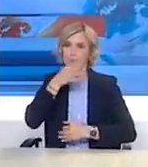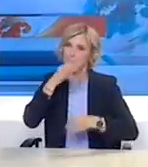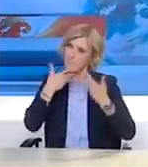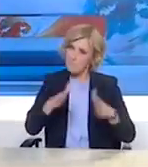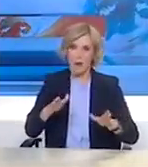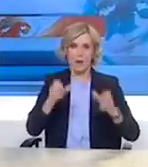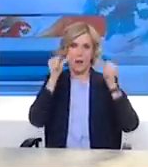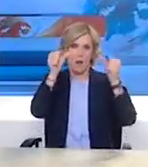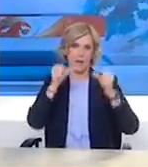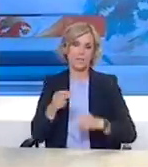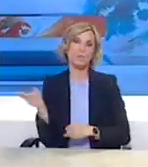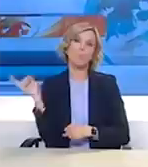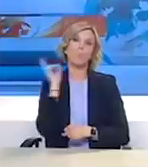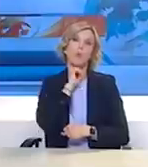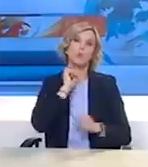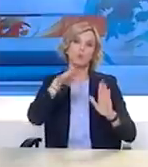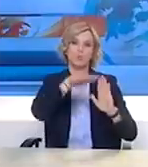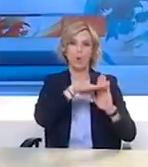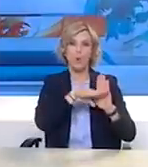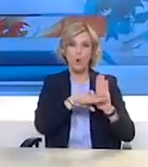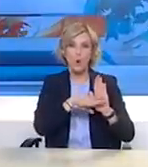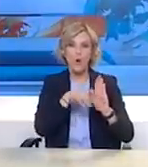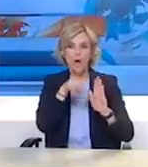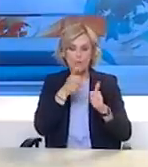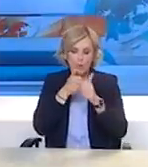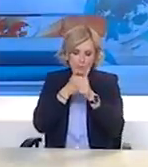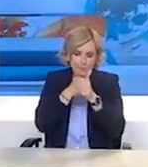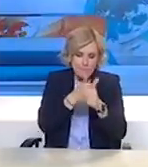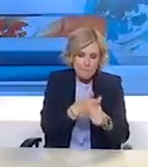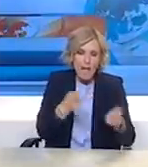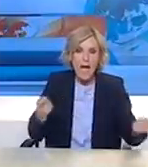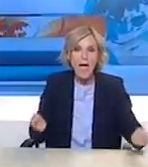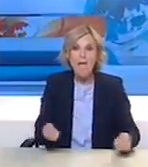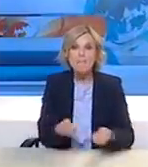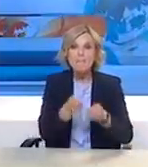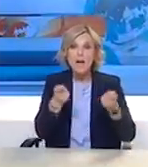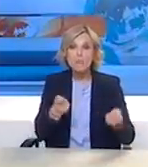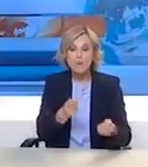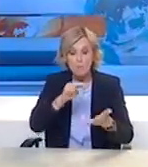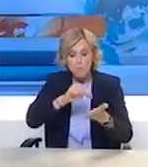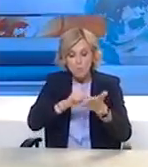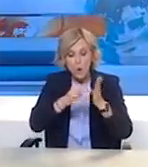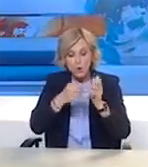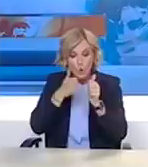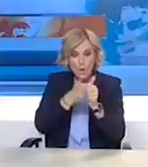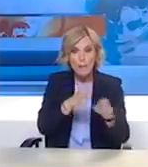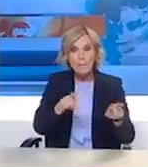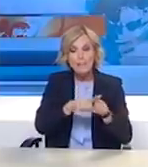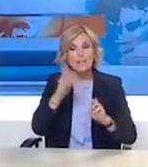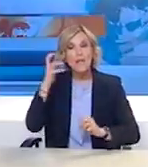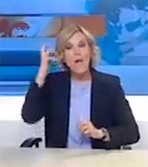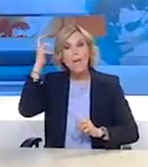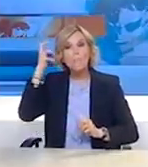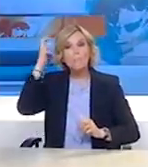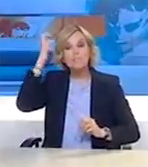ότι αυτά τα πρωτόκολλα πρέπει να εφαρμόζονται με πολύ προσοχή και με επιστημονικούς κανόνες,